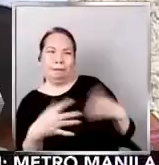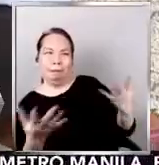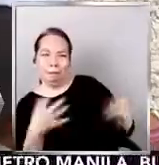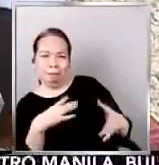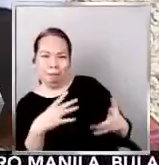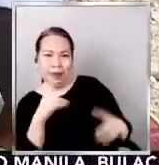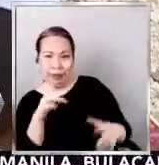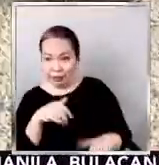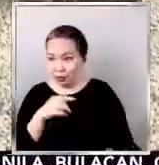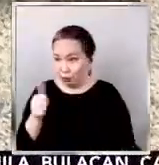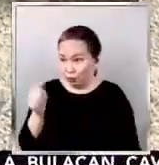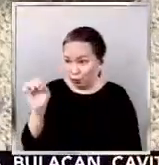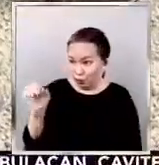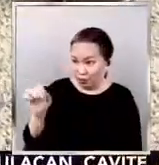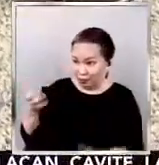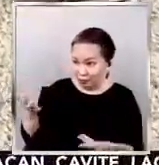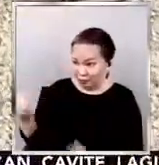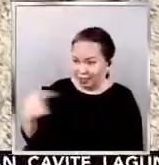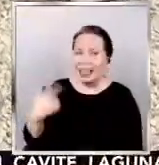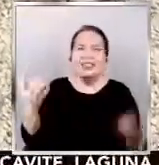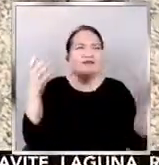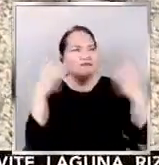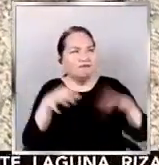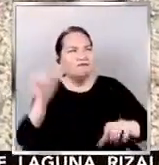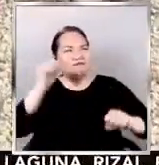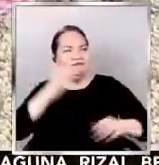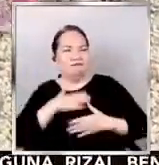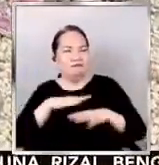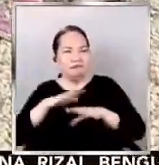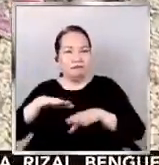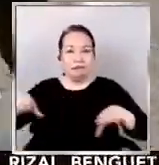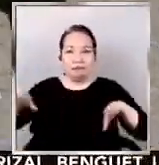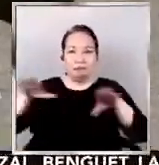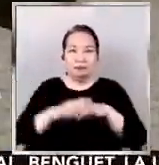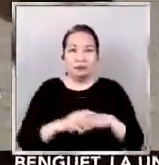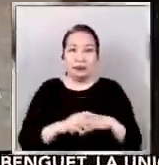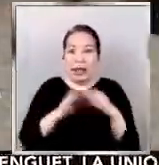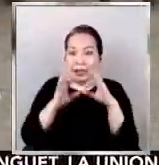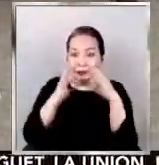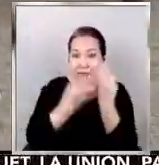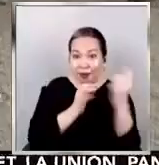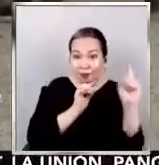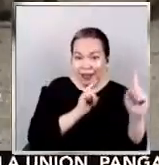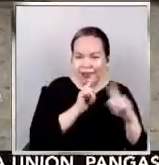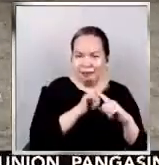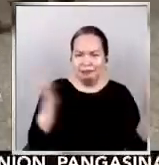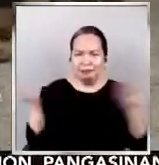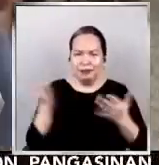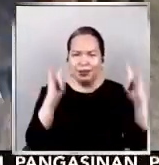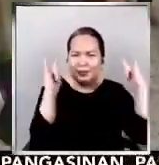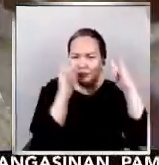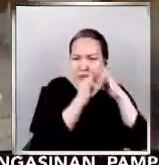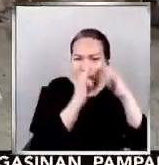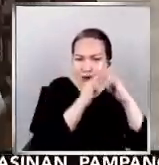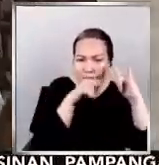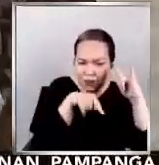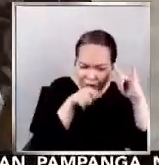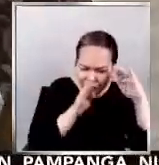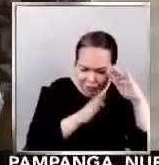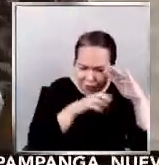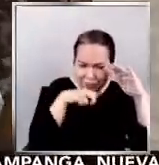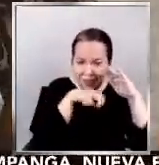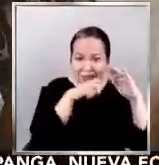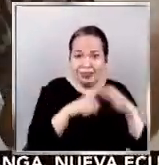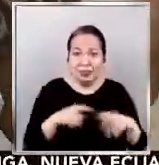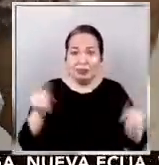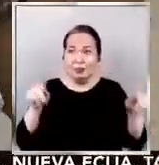nakakalabas na po yung mga bata. Ang pamilyang ito may mini tent pang dala, pero may ilang di natuwa sa dami ng tao. Parang